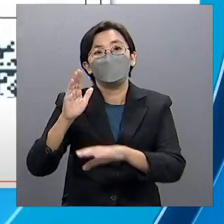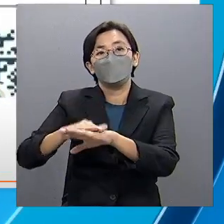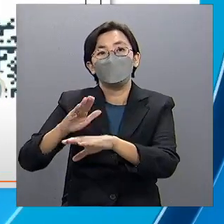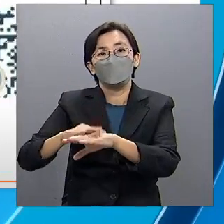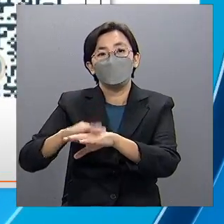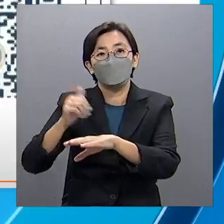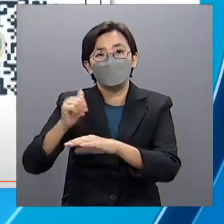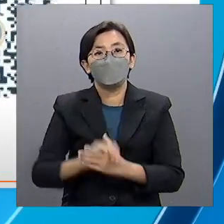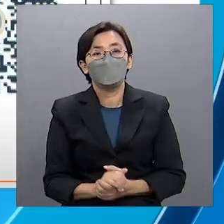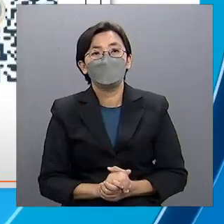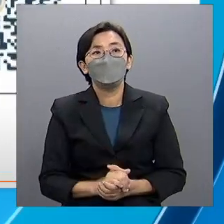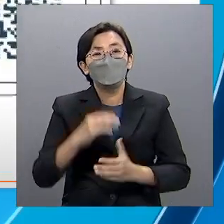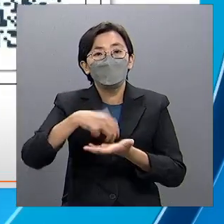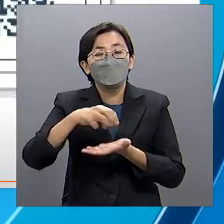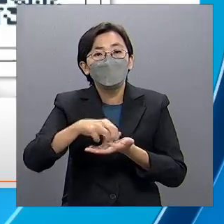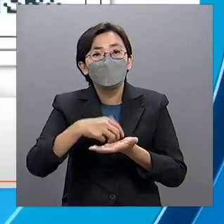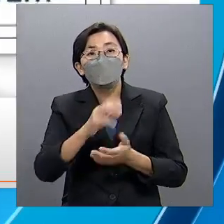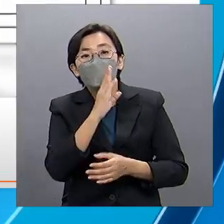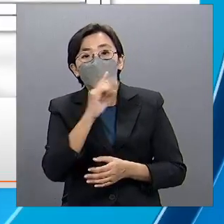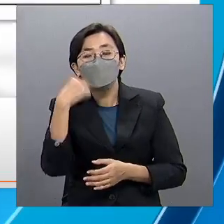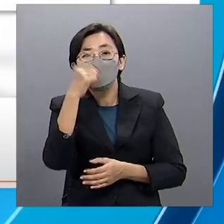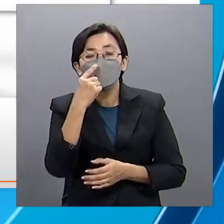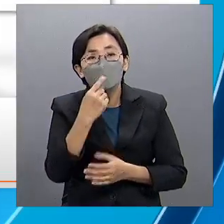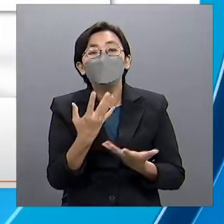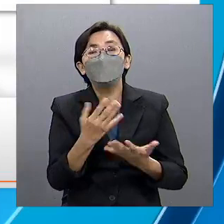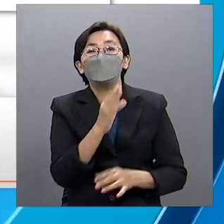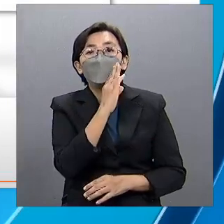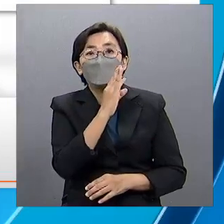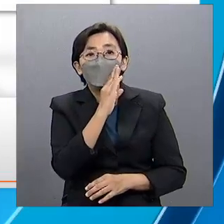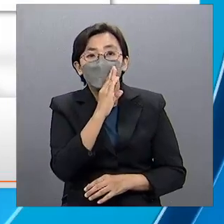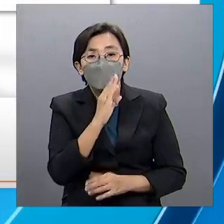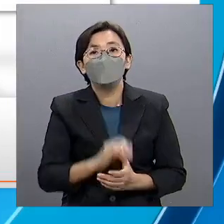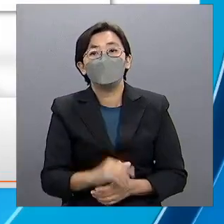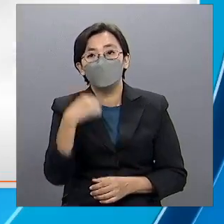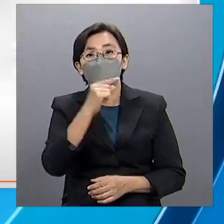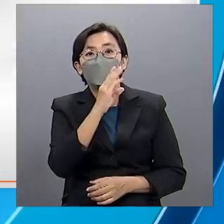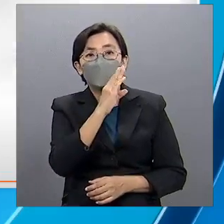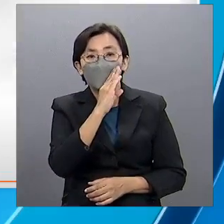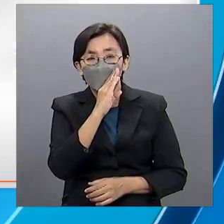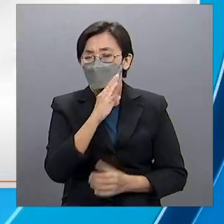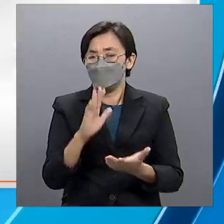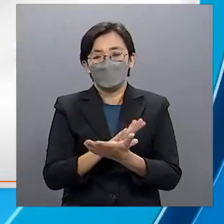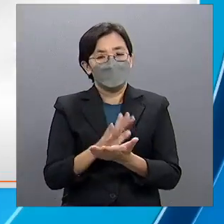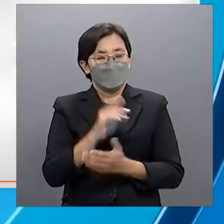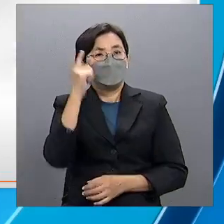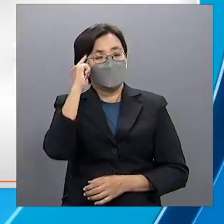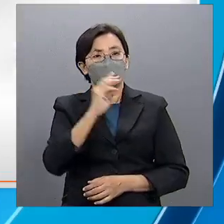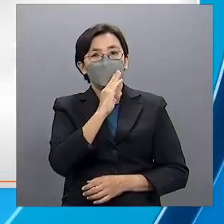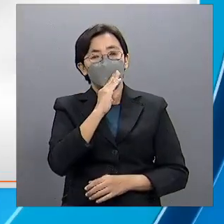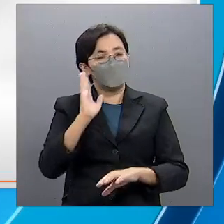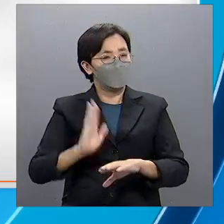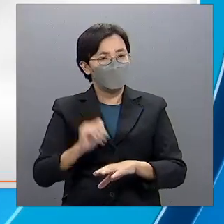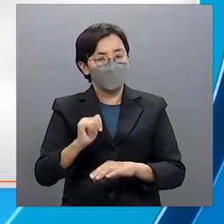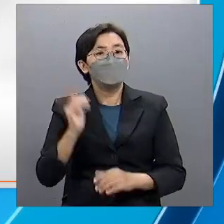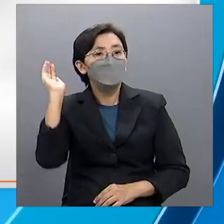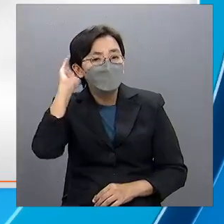ว่าคนที่จะปลอมแปลงเนี่ยค่ะเขาก็จะมีความสามารถในการปลอมแปลงที่เก่งมากเพราะฉะนั้นก็อย่าไปหลงเชื่อถ้าได้รับหนังสืออะ